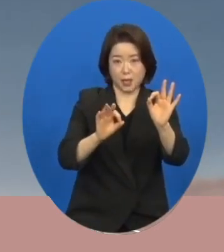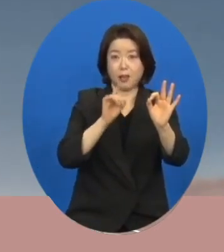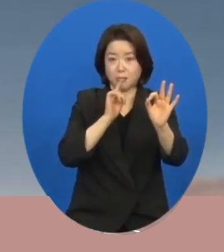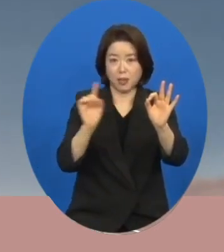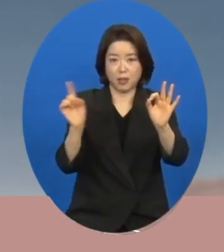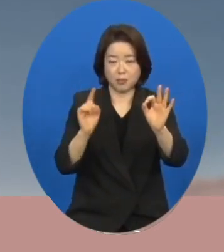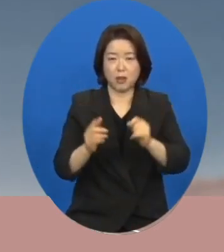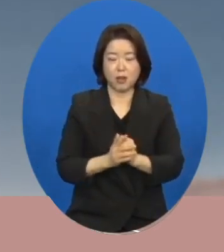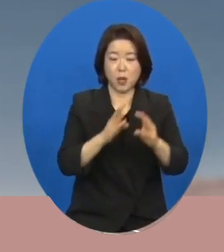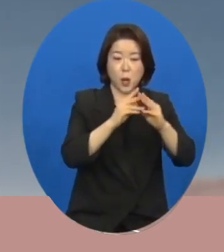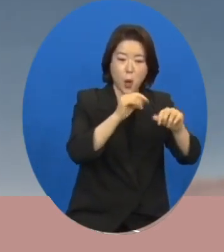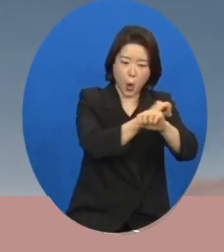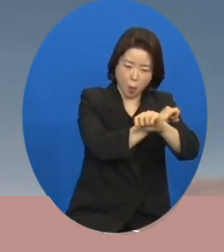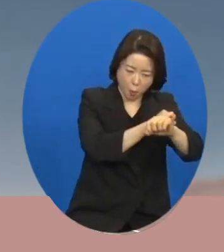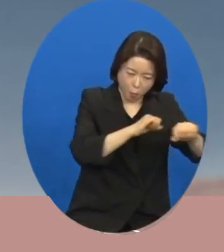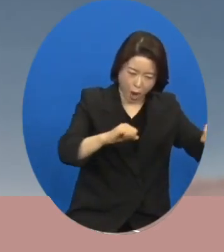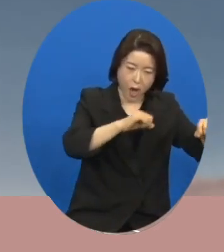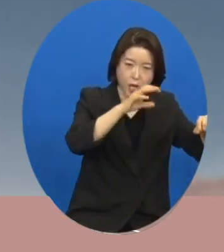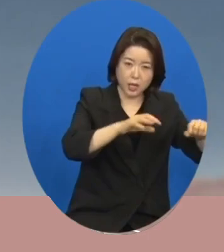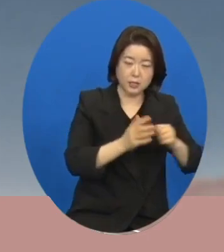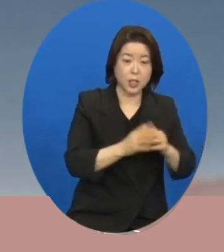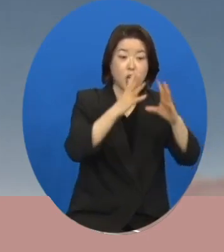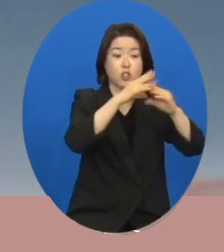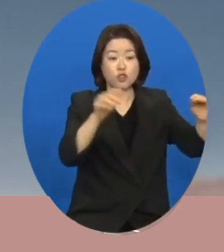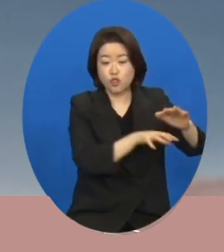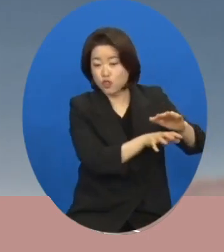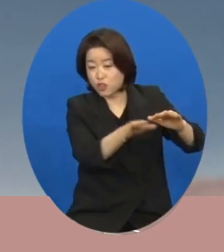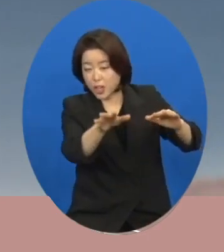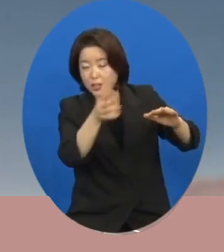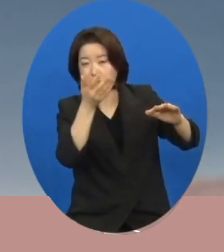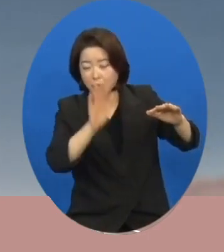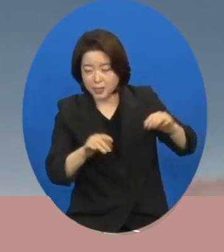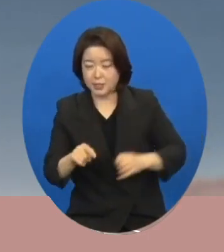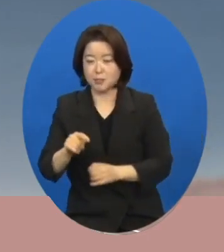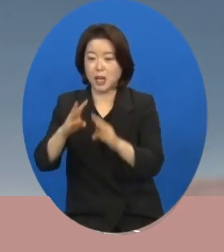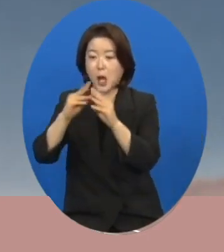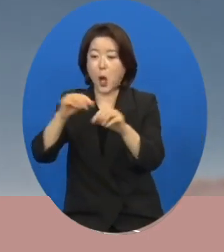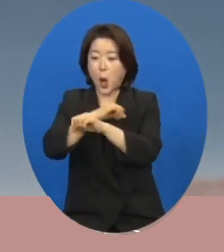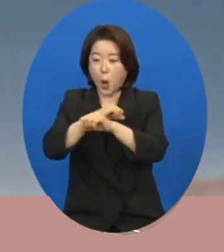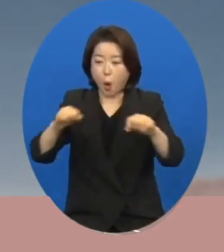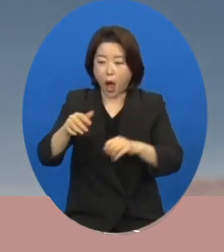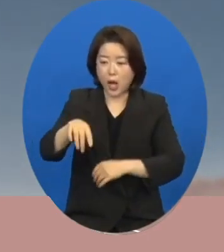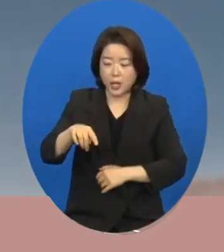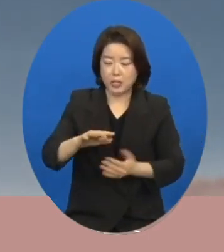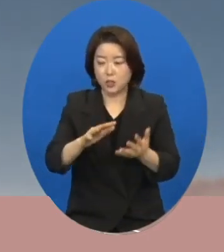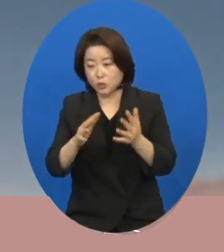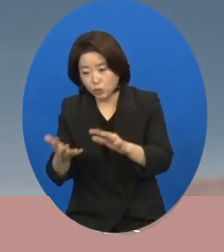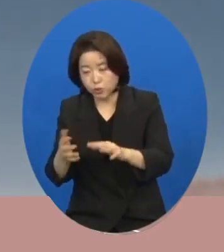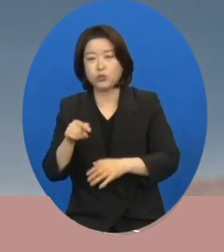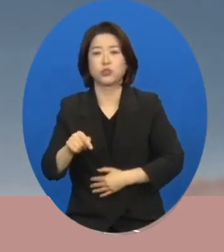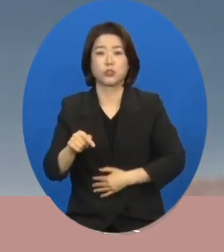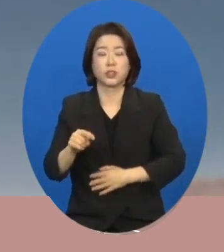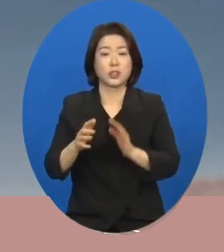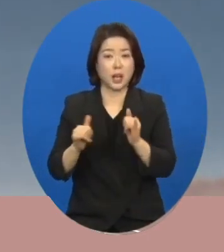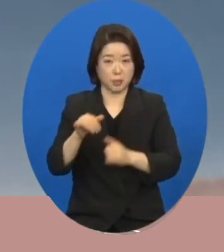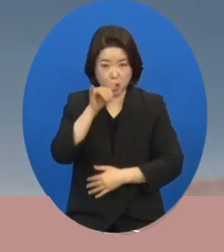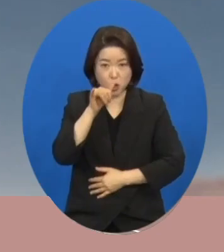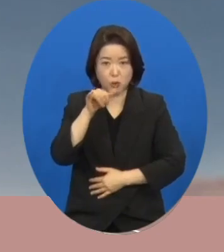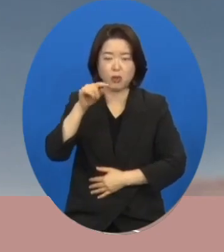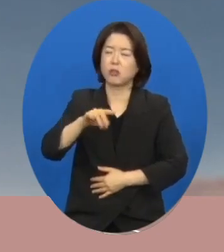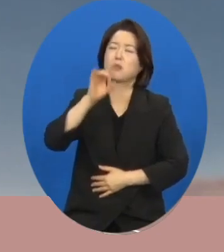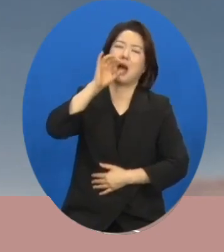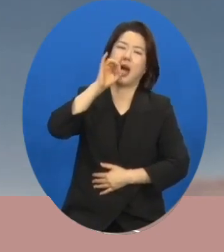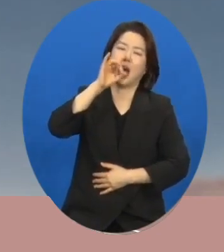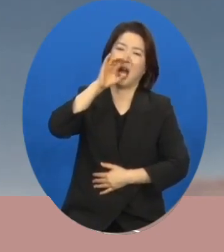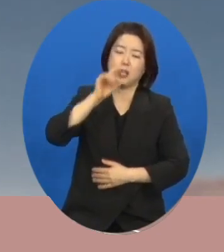해요 광야에서 그러니까 출애굽을 했지만 광야에서 결국에는 죽고만 그렇게 되어서는 안 됩니다이